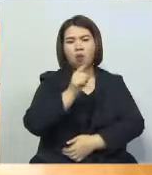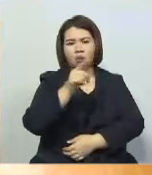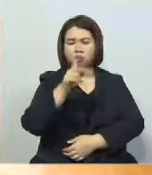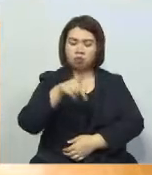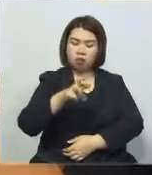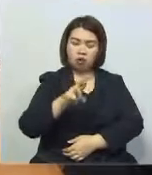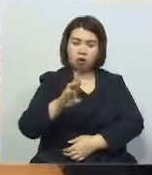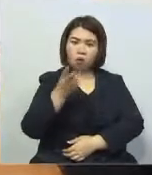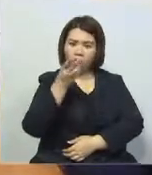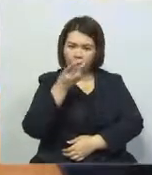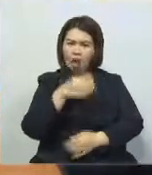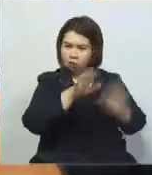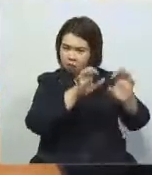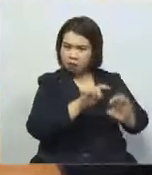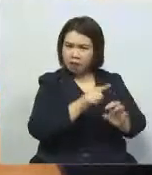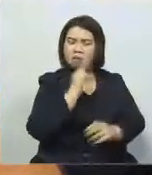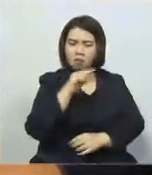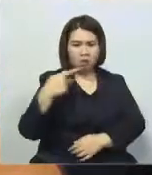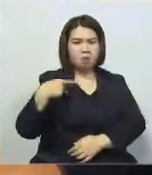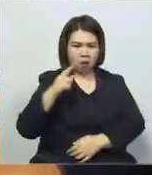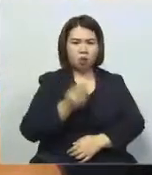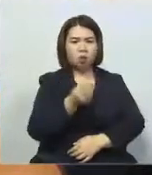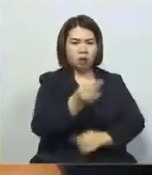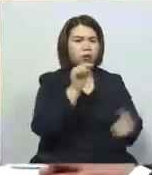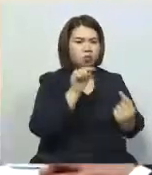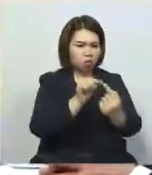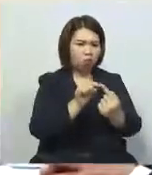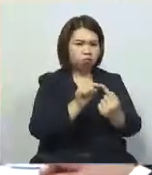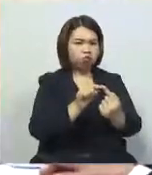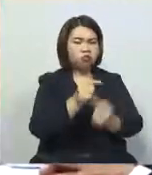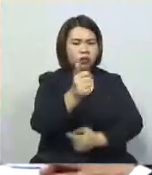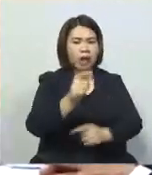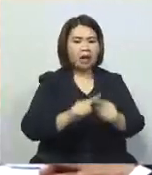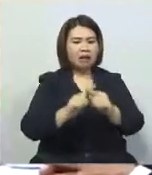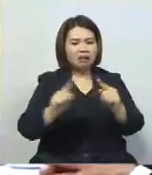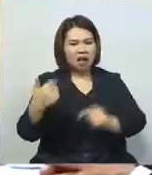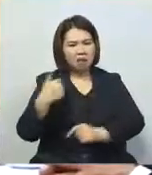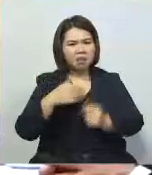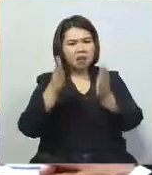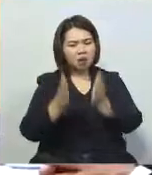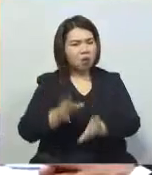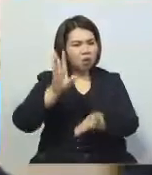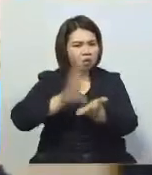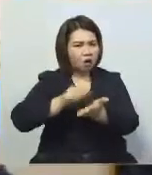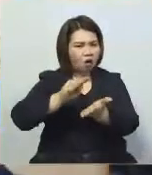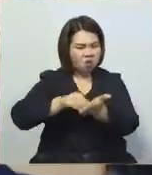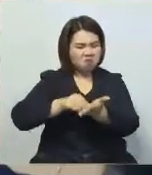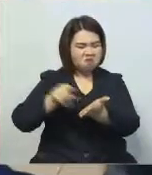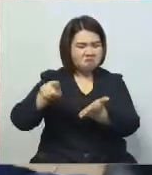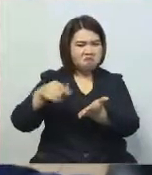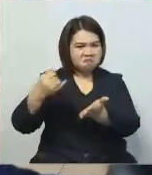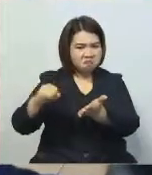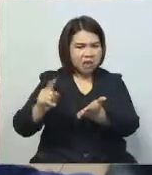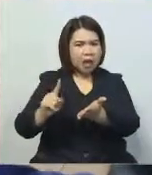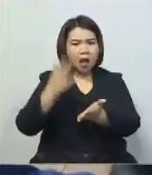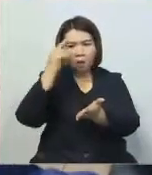วที่ออกมาตั้งแต่แรกเนี่ยจริงๆแล้วเกิดประโยชน์กับชาวนาในทุกมาตราแต่ว่ามีความพยายามบิดเบือนข้อมูลจากผู้ที่เสียประโยชน์จาก